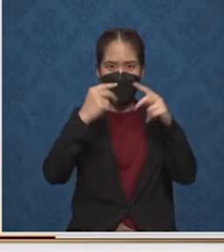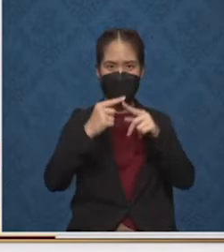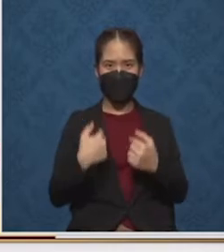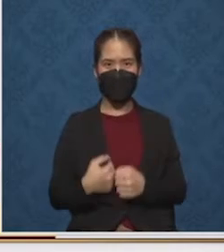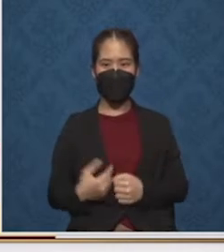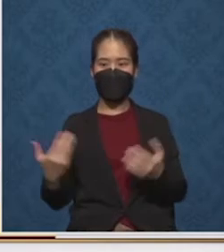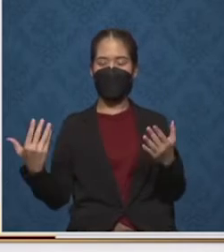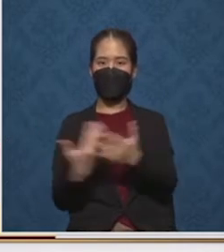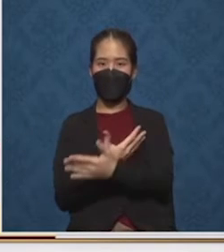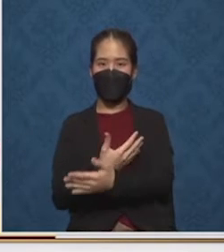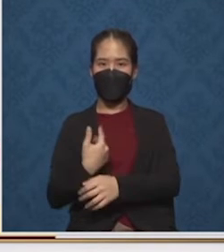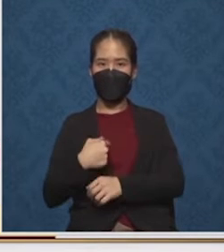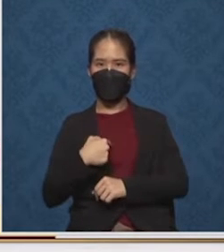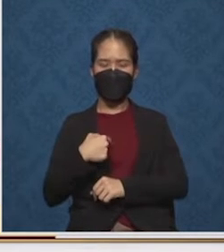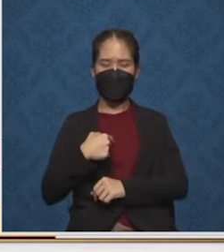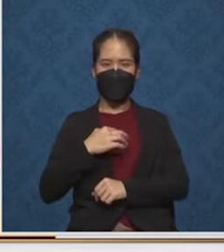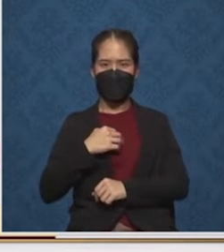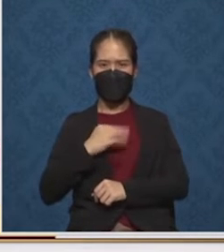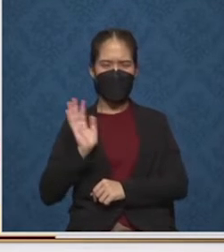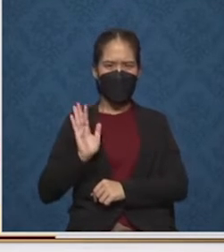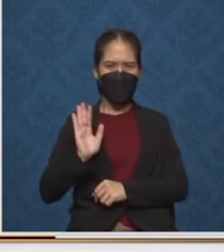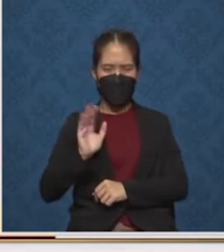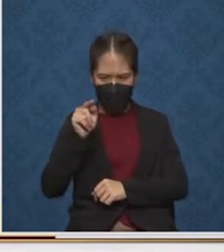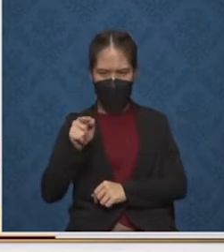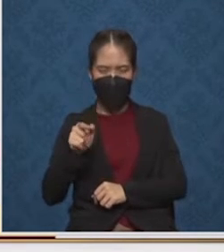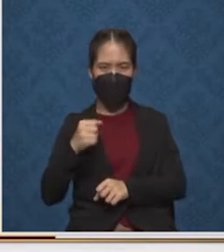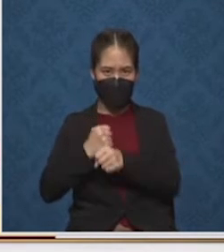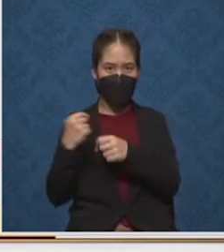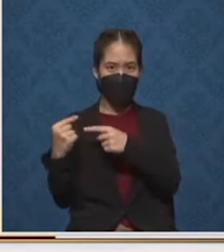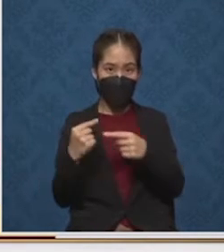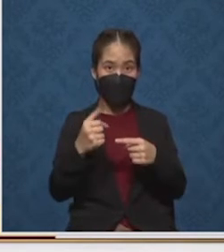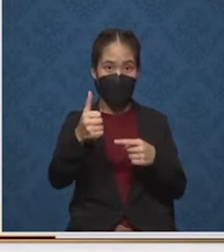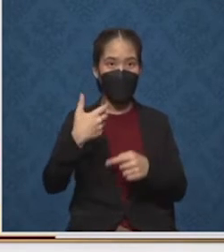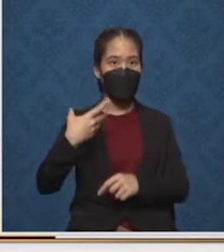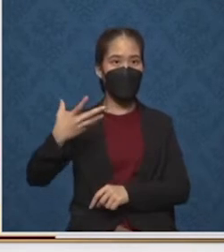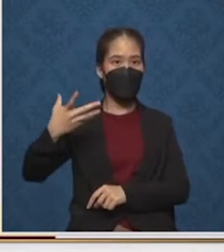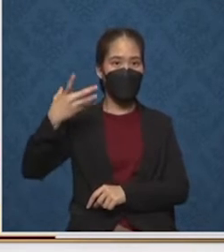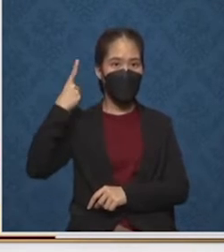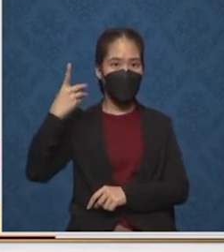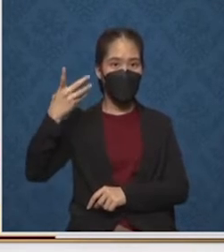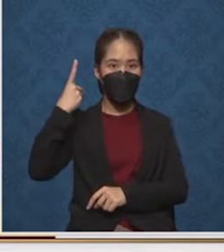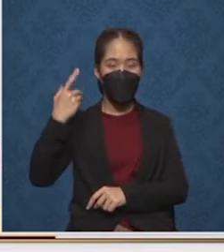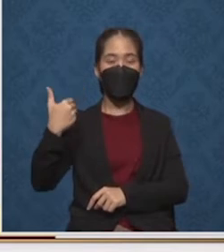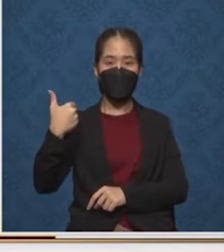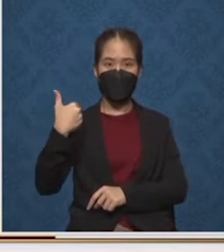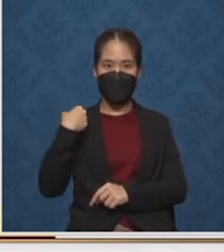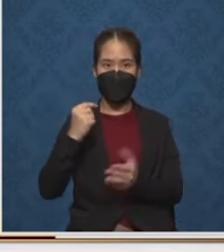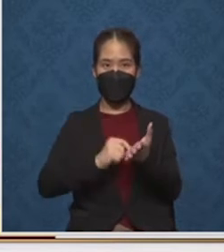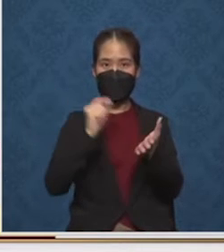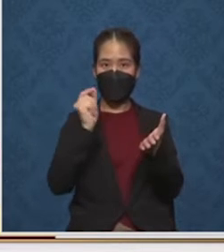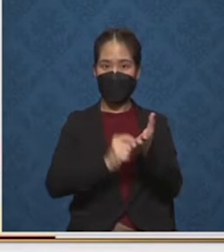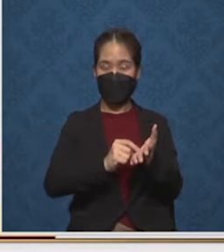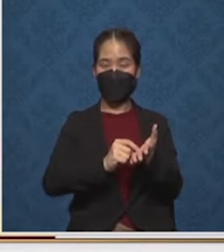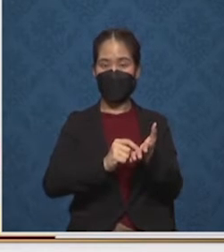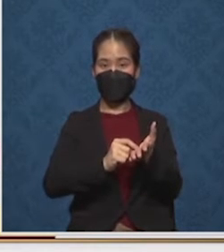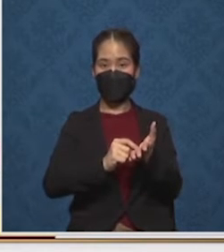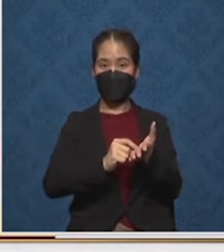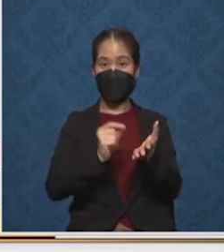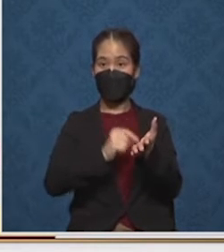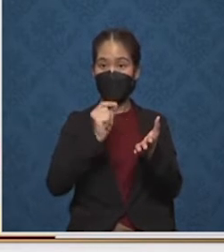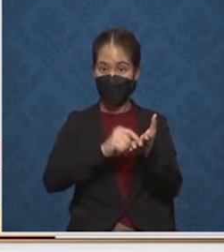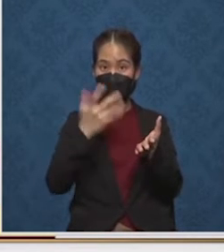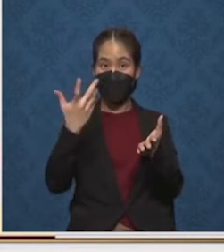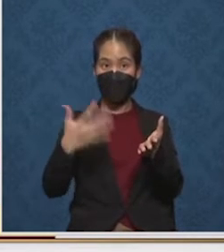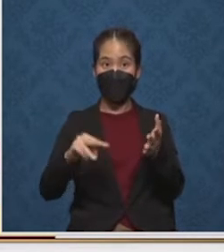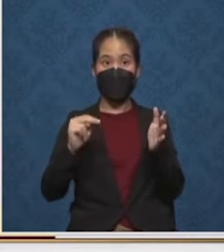ข้อสั่งการที่ 2คุณก็ไปทุกๆเองล่ะไม่ล้มนะประมูลต่อได้เมื่อวานครับเมื่อวานมีการเซ็นสัญญาไปเรียบร้อยความ